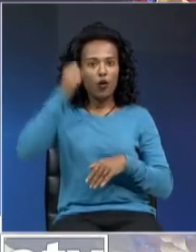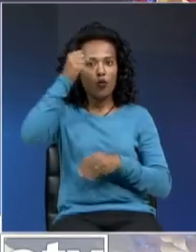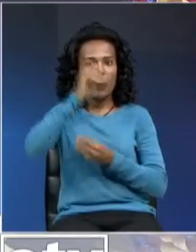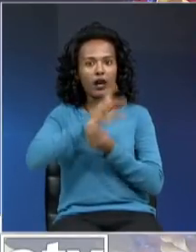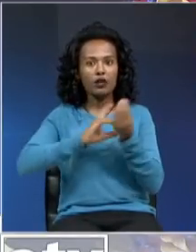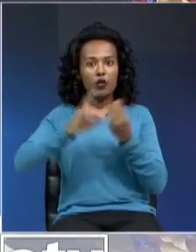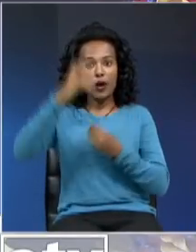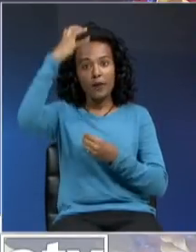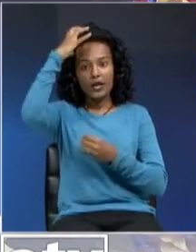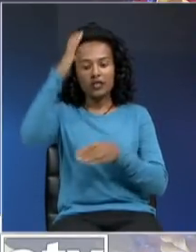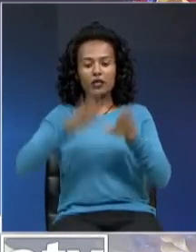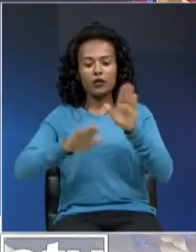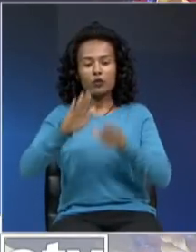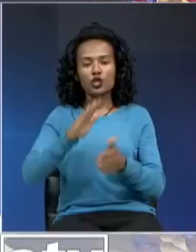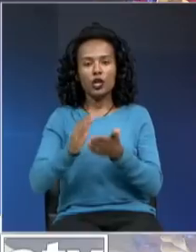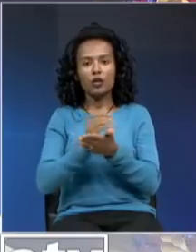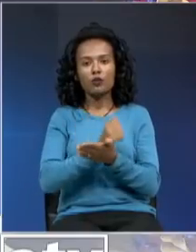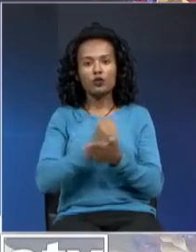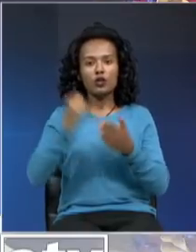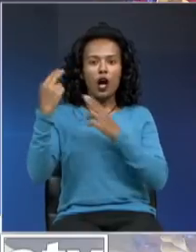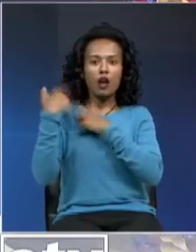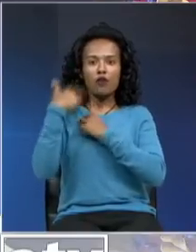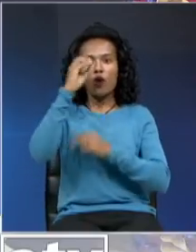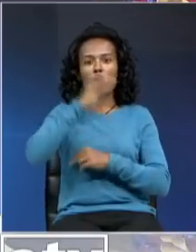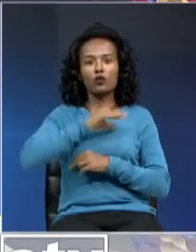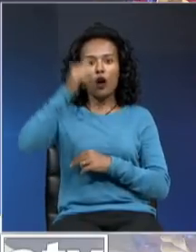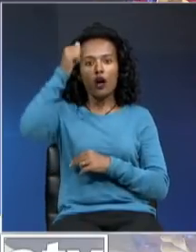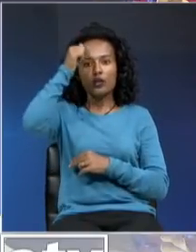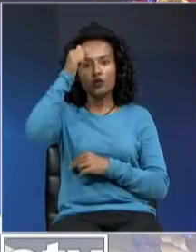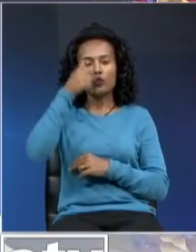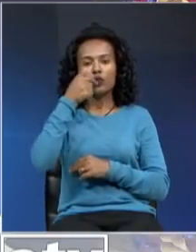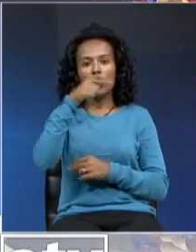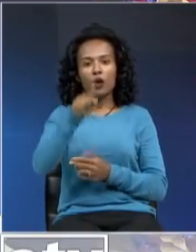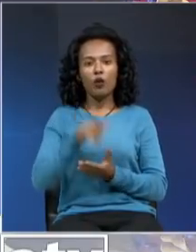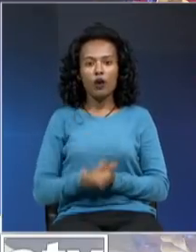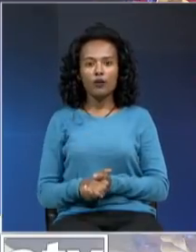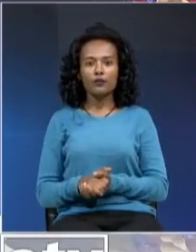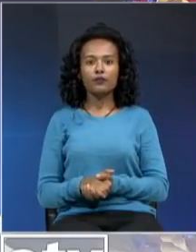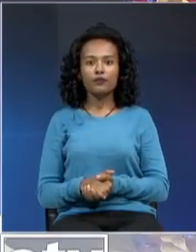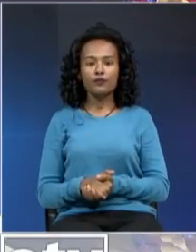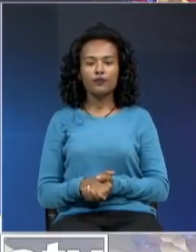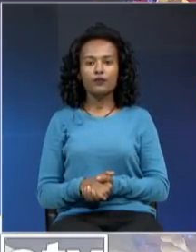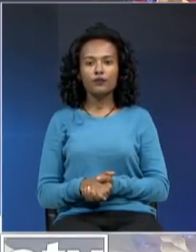ክልላዊ መንግስት እርምጃ እንደሚወስድም ኃላፊው አቶ አዲሱ አረጋ አስረድተዋል።